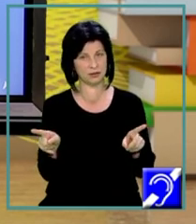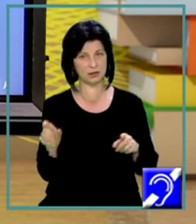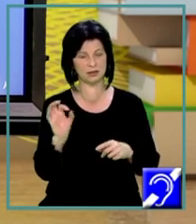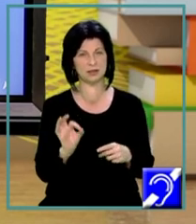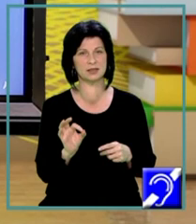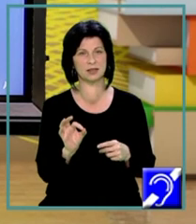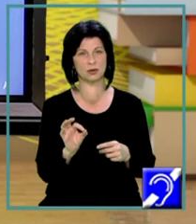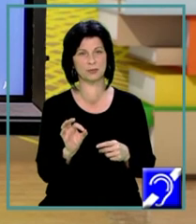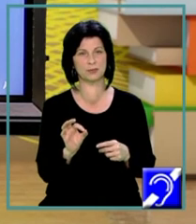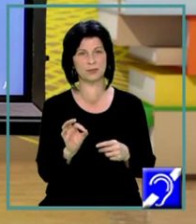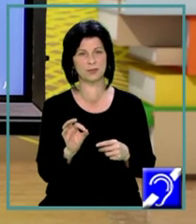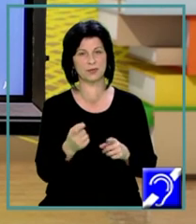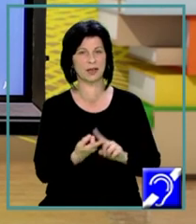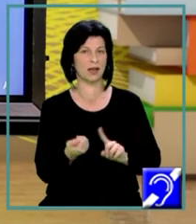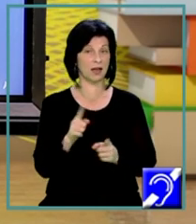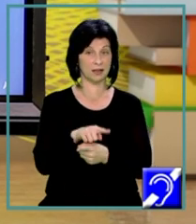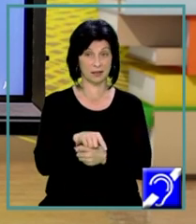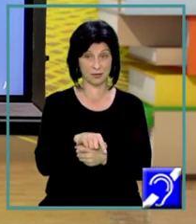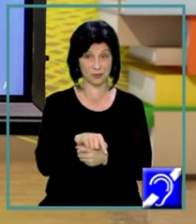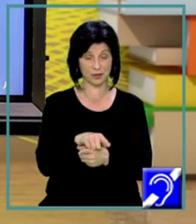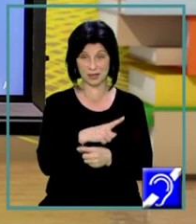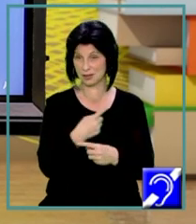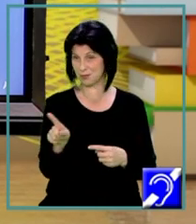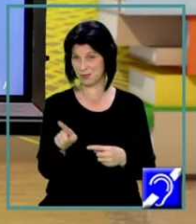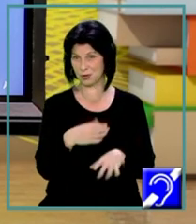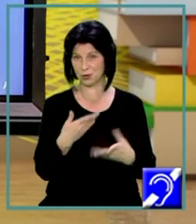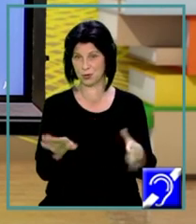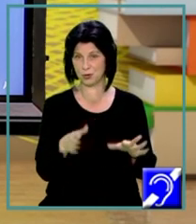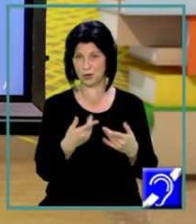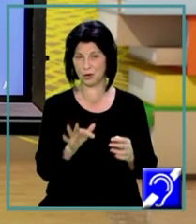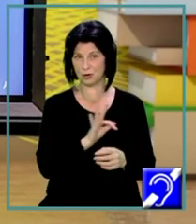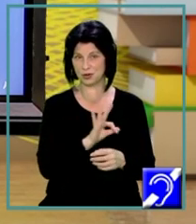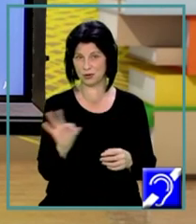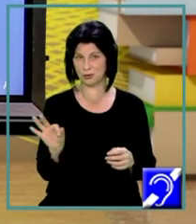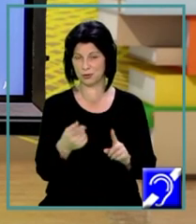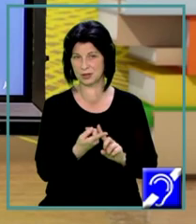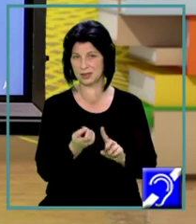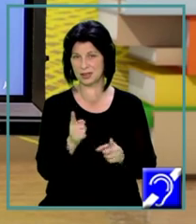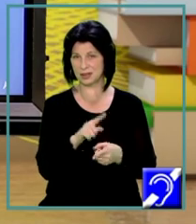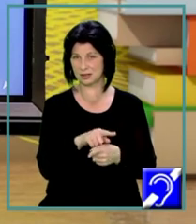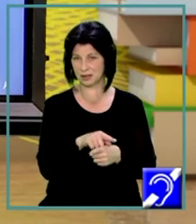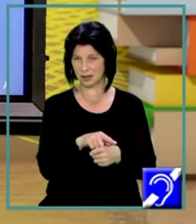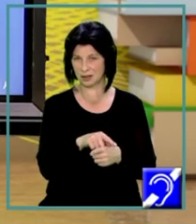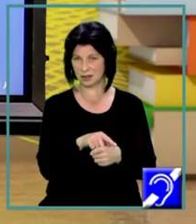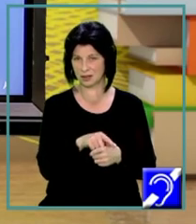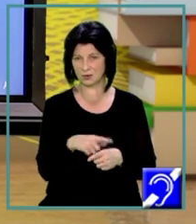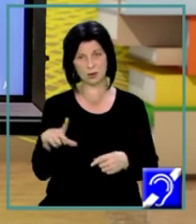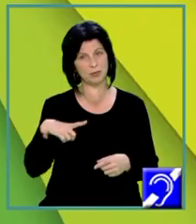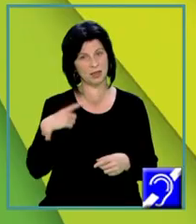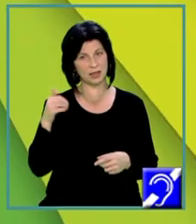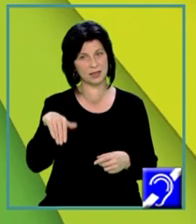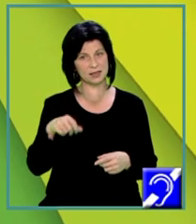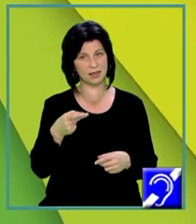elemente neutre in marcat in orice funcție care Transformă elemente neutre elementele doreste morphism Acest lucru trebuie